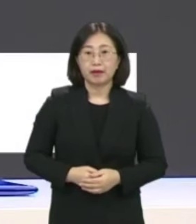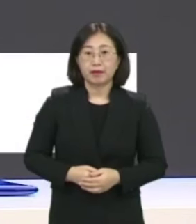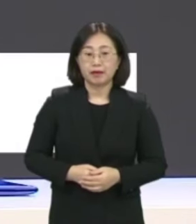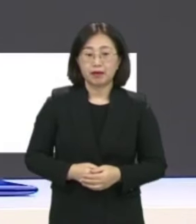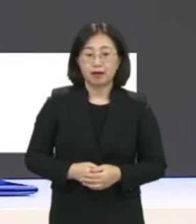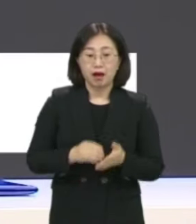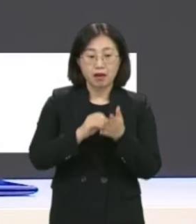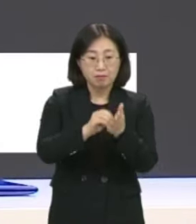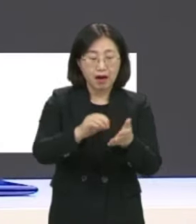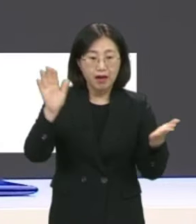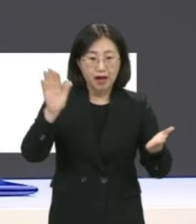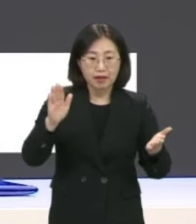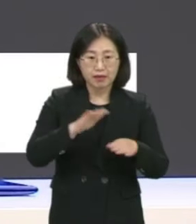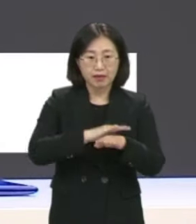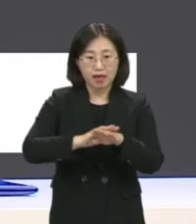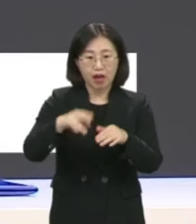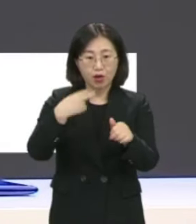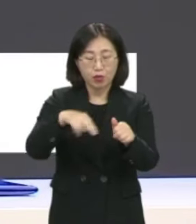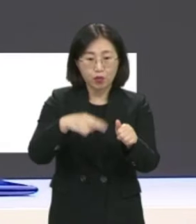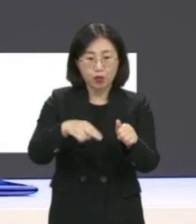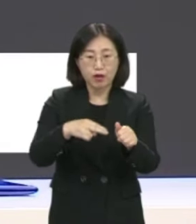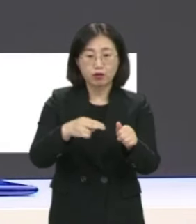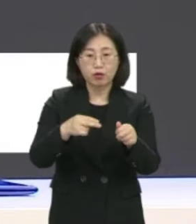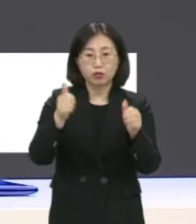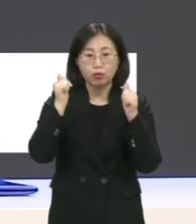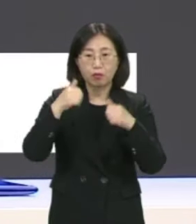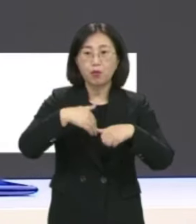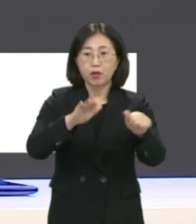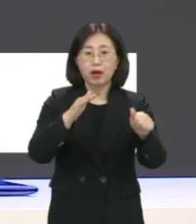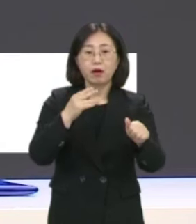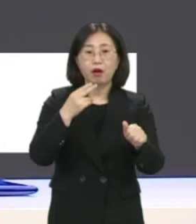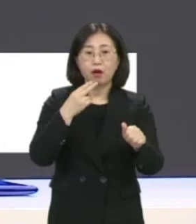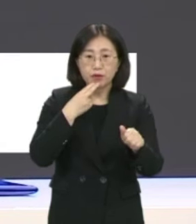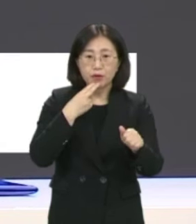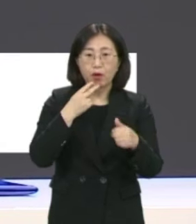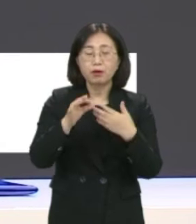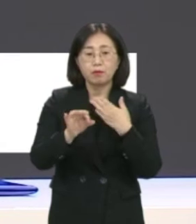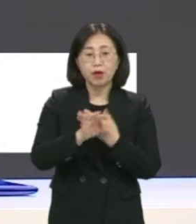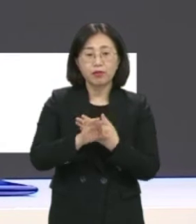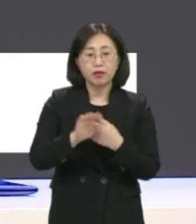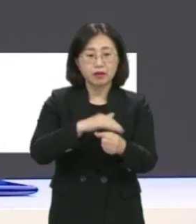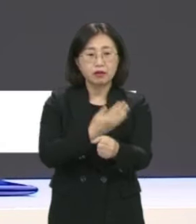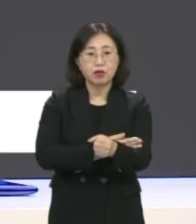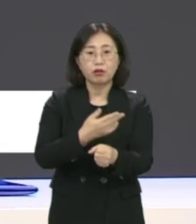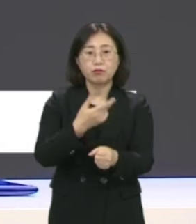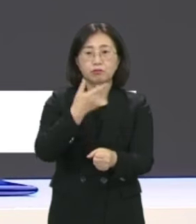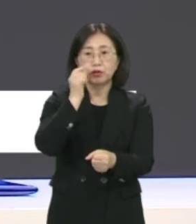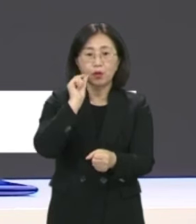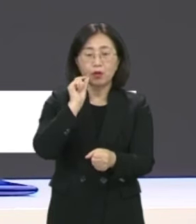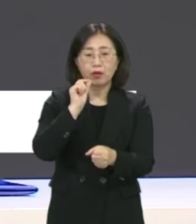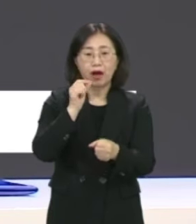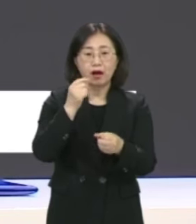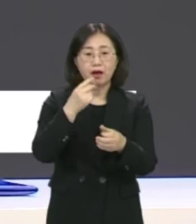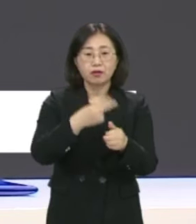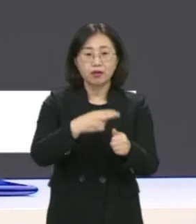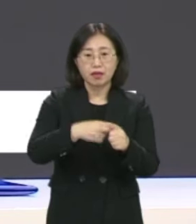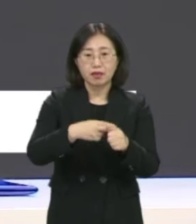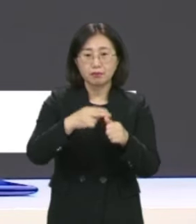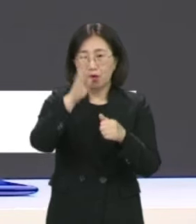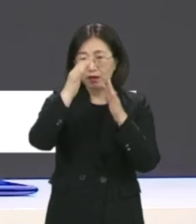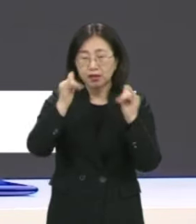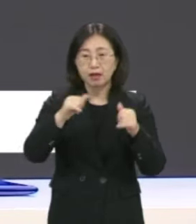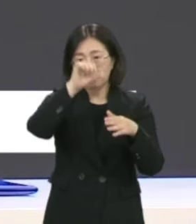교육시켜서 내보내지 못하면은 제대로 교육받지 못한 사들이 배출이 돼서 평생 환자를 진료하게 되는